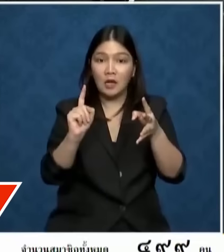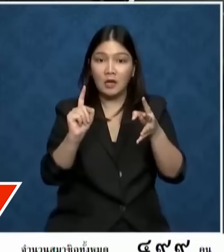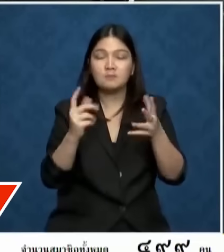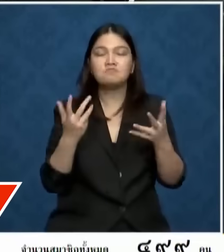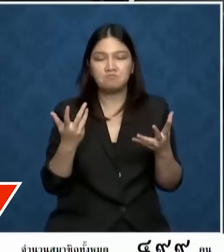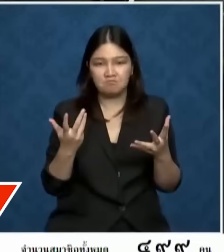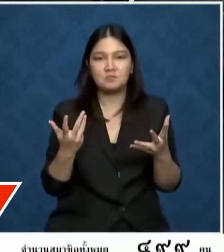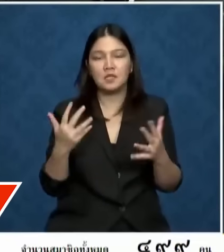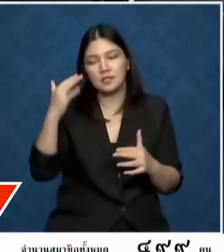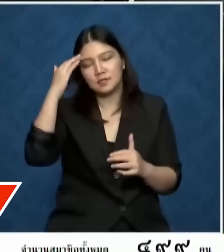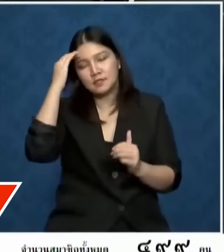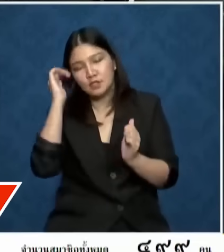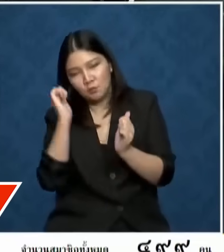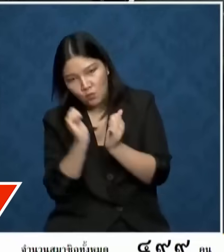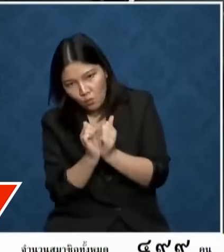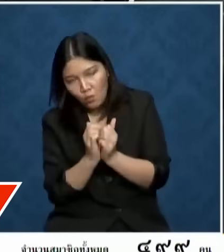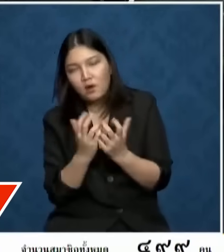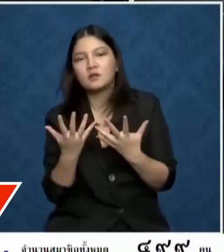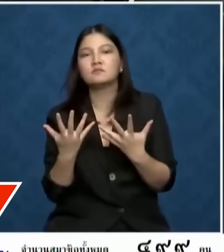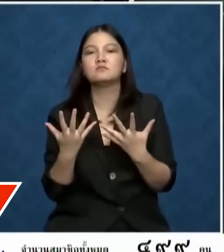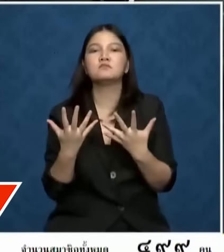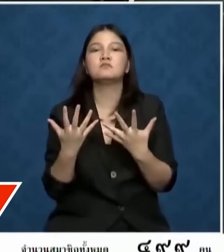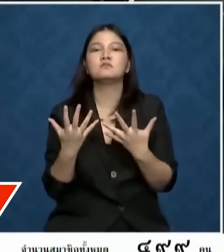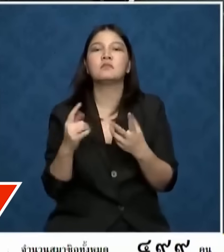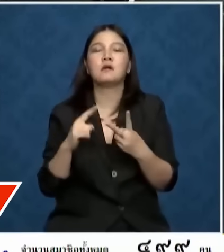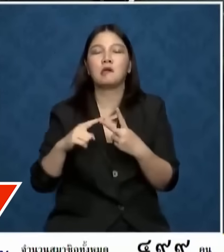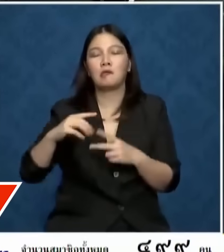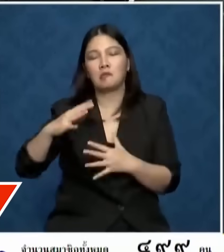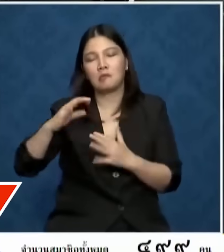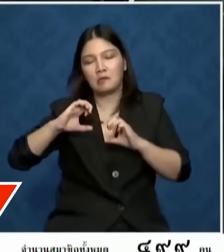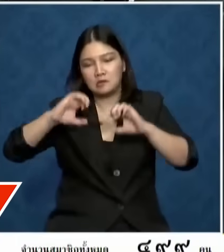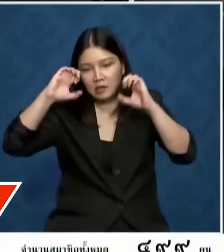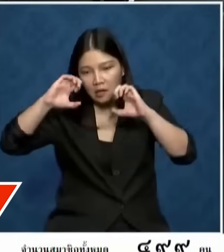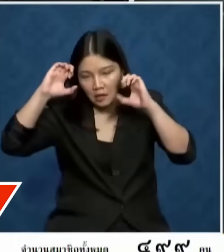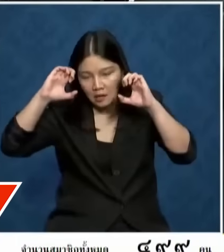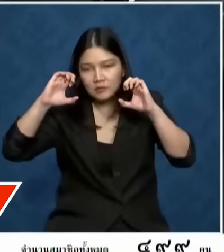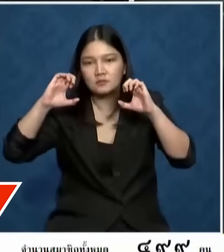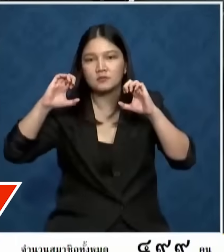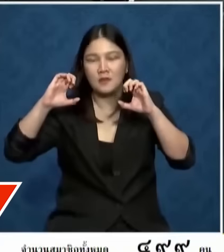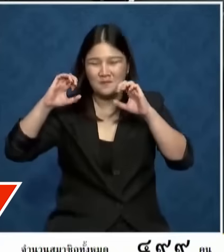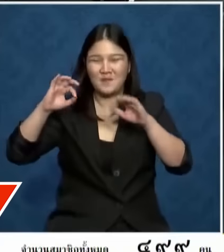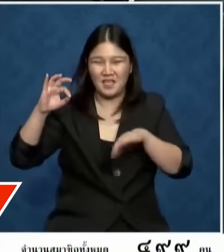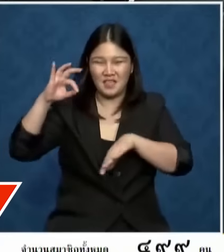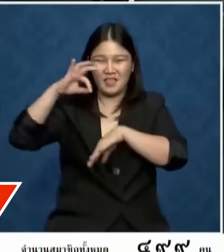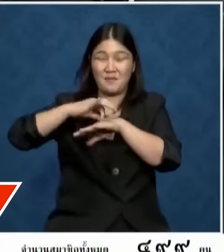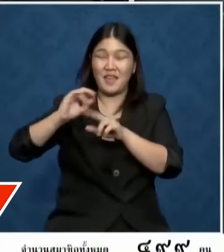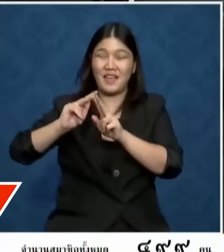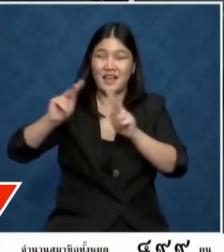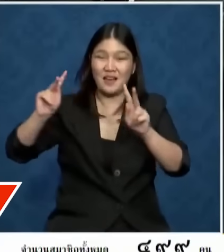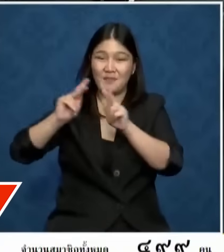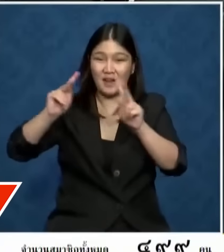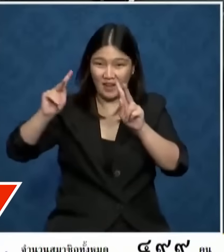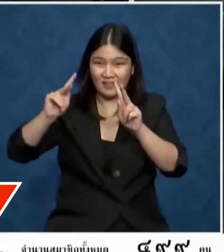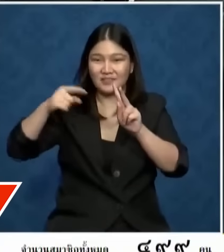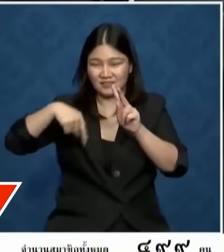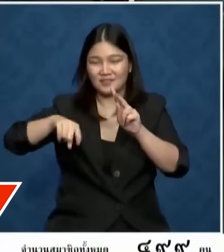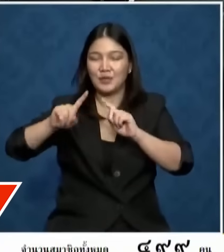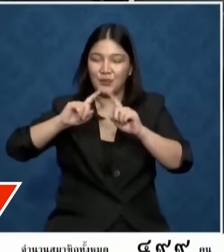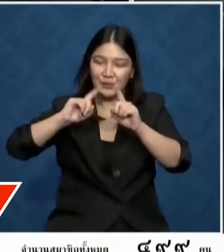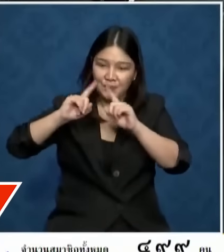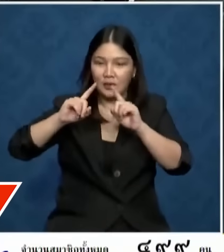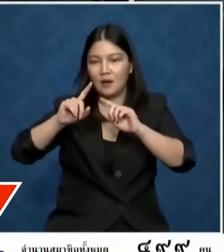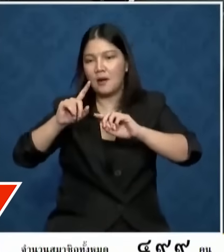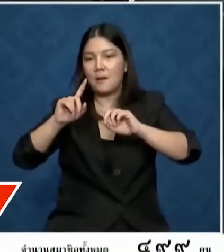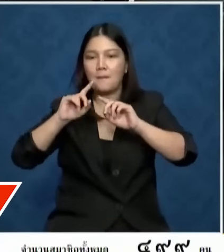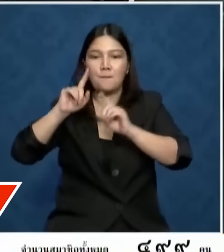ตำรวจทางเจเลตำรวจเนี่ยได้มีการตั้งคณะกรรมการพิจารณาไต่สวนความผิดเกิดขึ้นในหน่วย